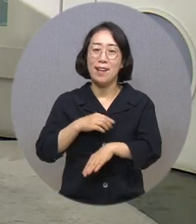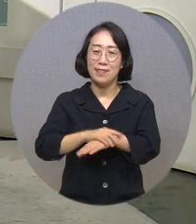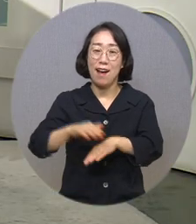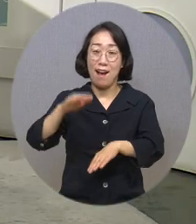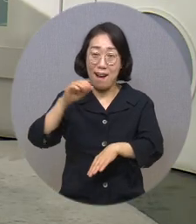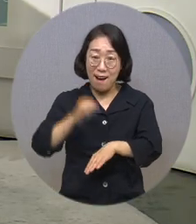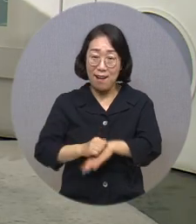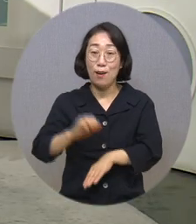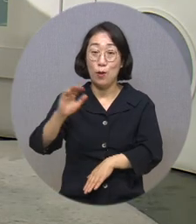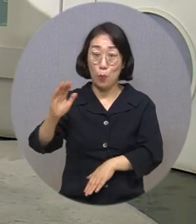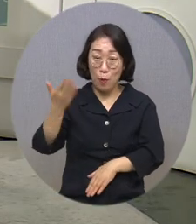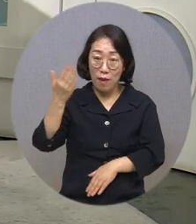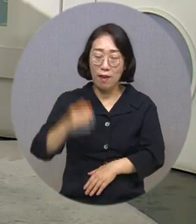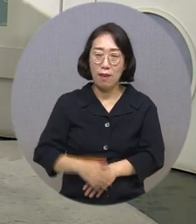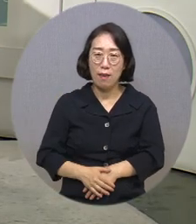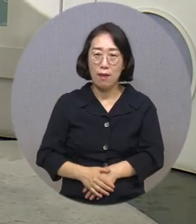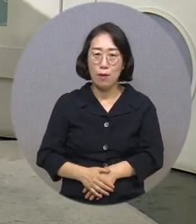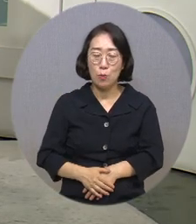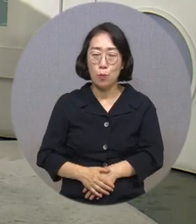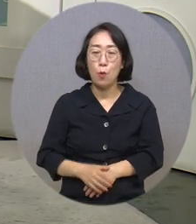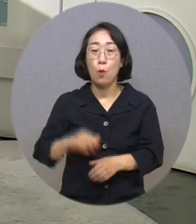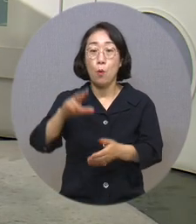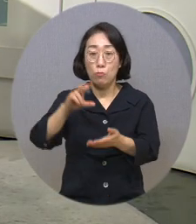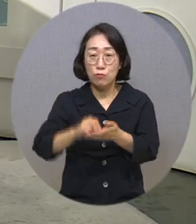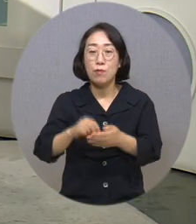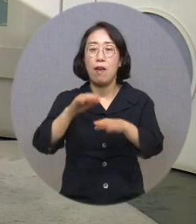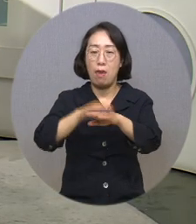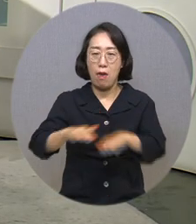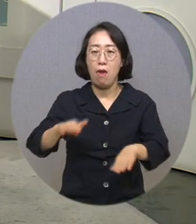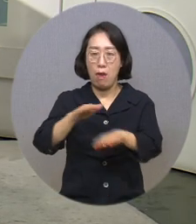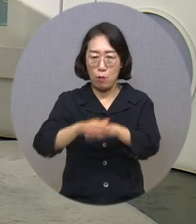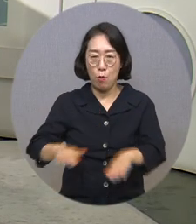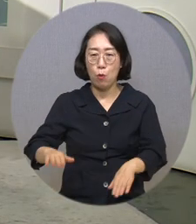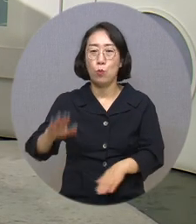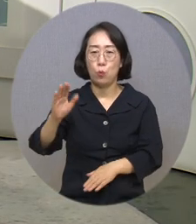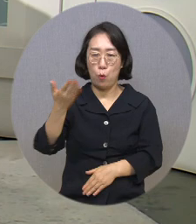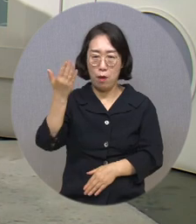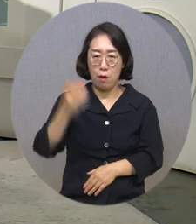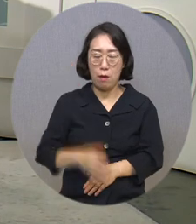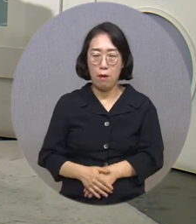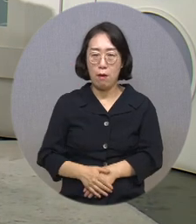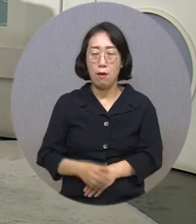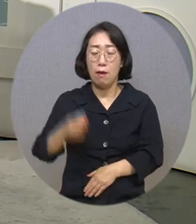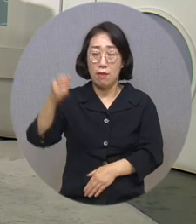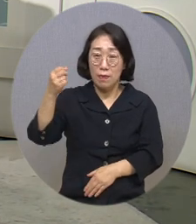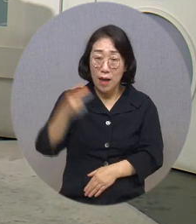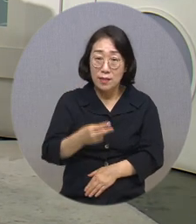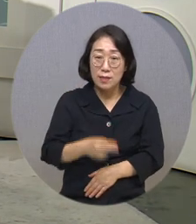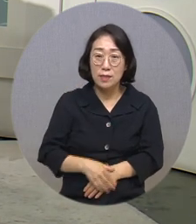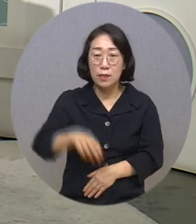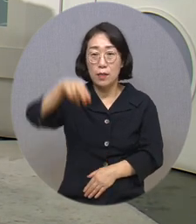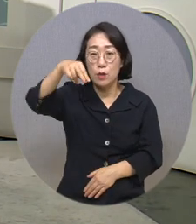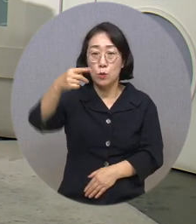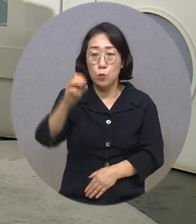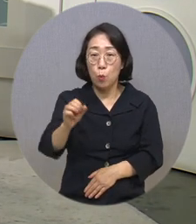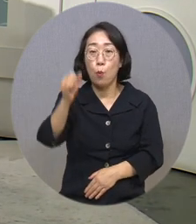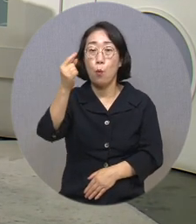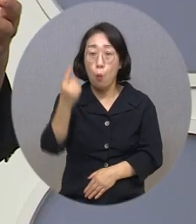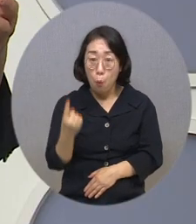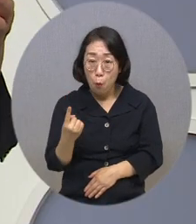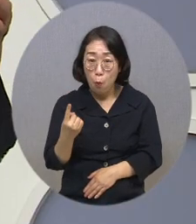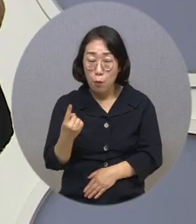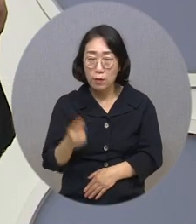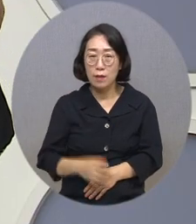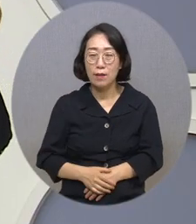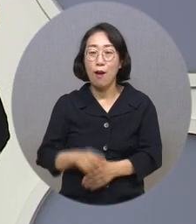이제 그게 또 IMF가 극복 제한대학이 풀어졌습니다. 이제. 그런데 다시 이제 지금에 있는 송호대학교가 또